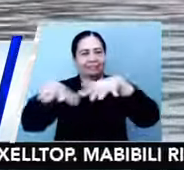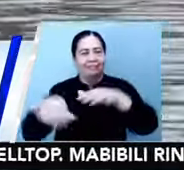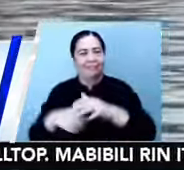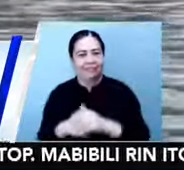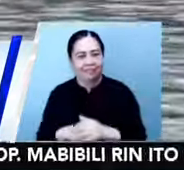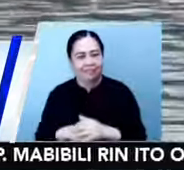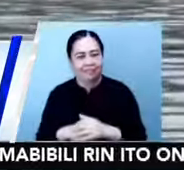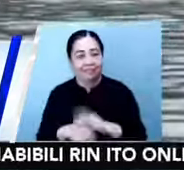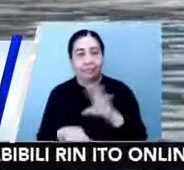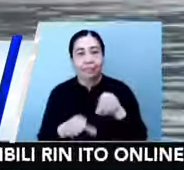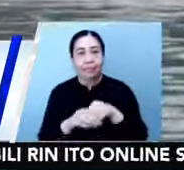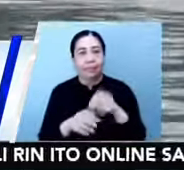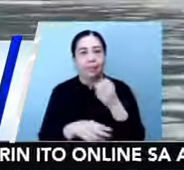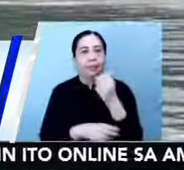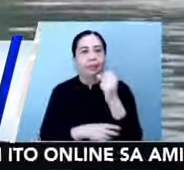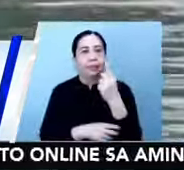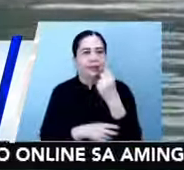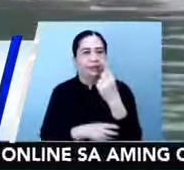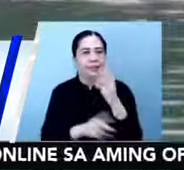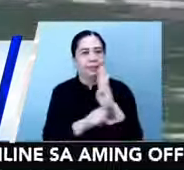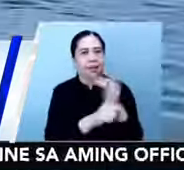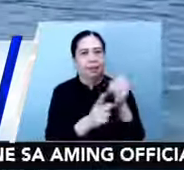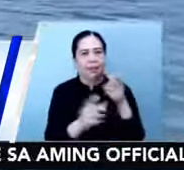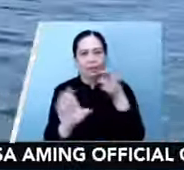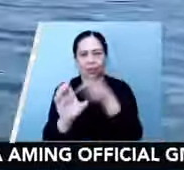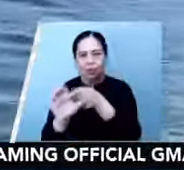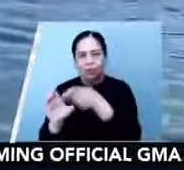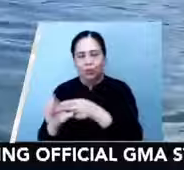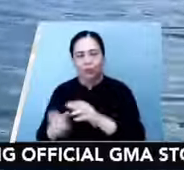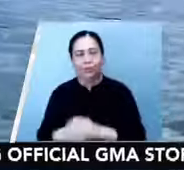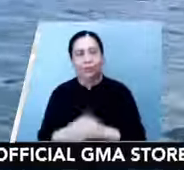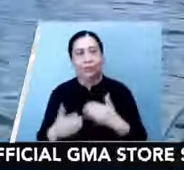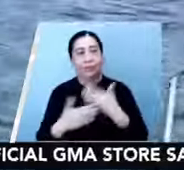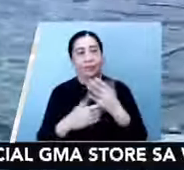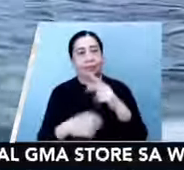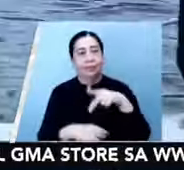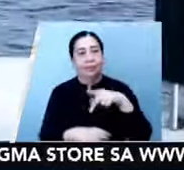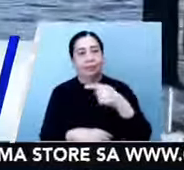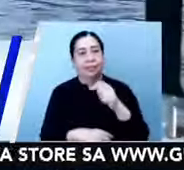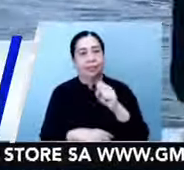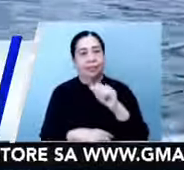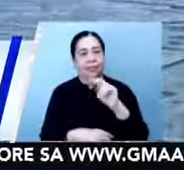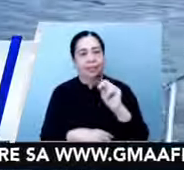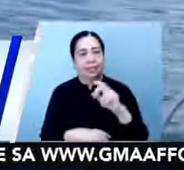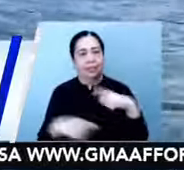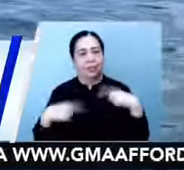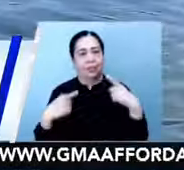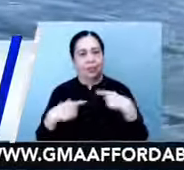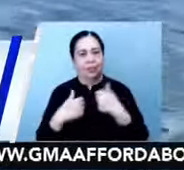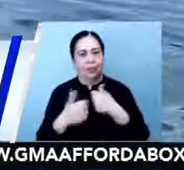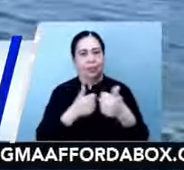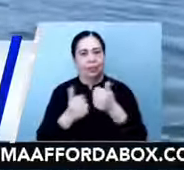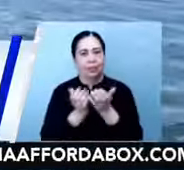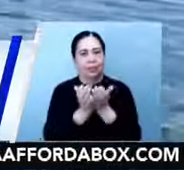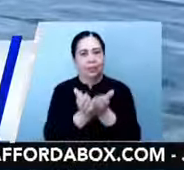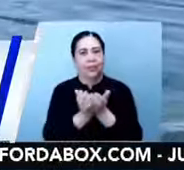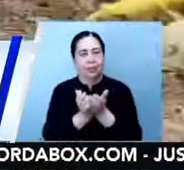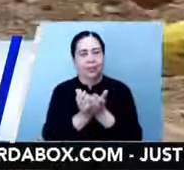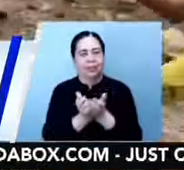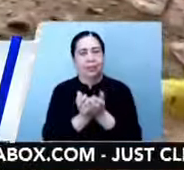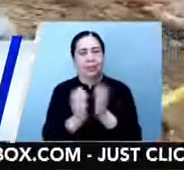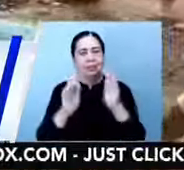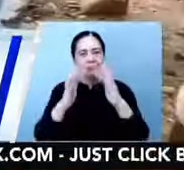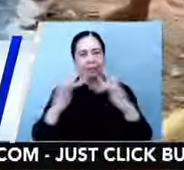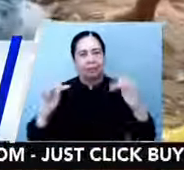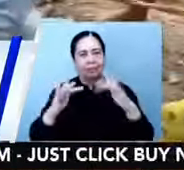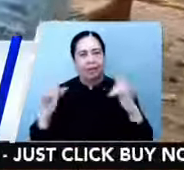11 barangay. Sa Pagsanhan, Laguna naman, muli sinagawa ang taon ng karera ng mga bangka para sa Bangkero Festival. Trophy at